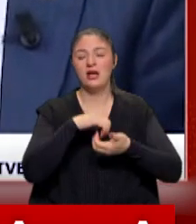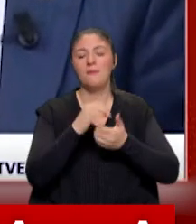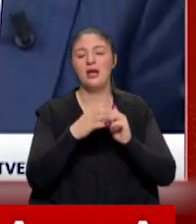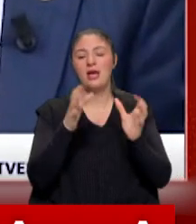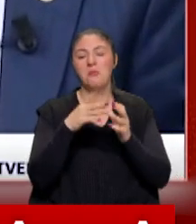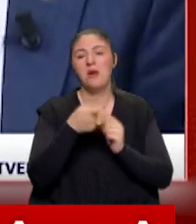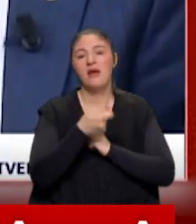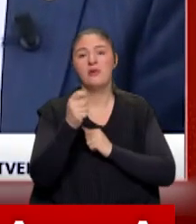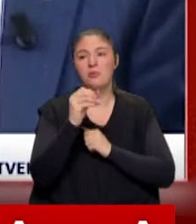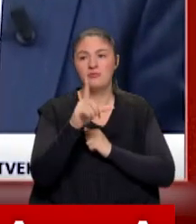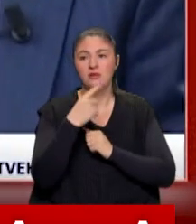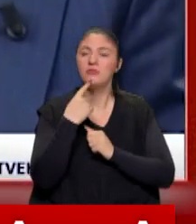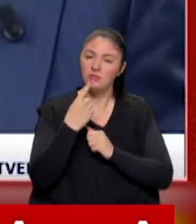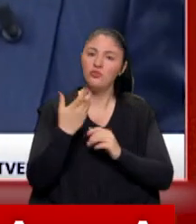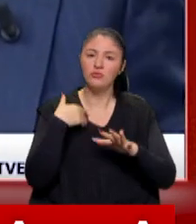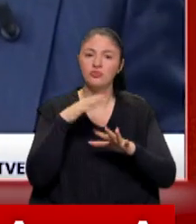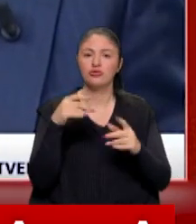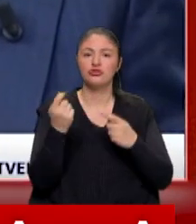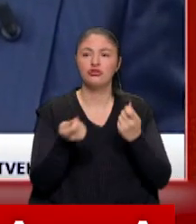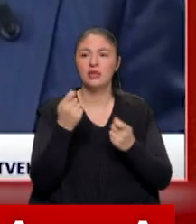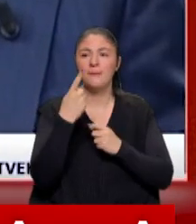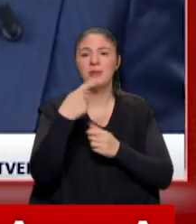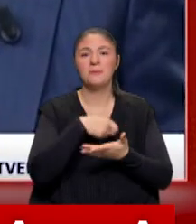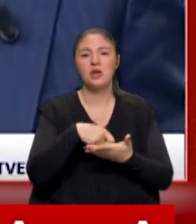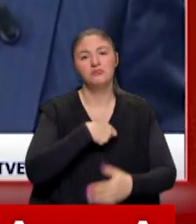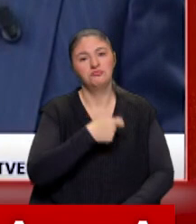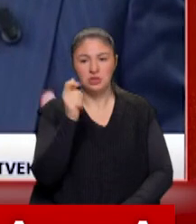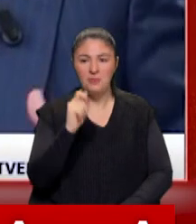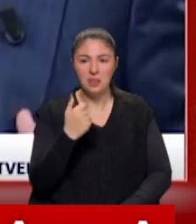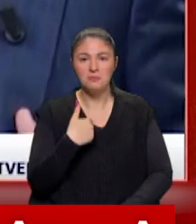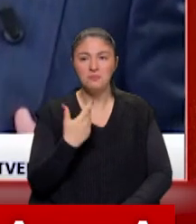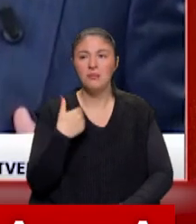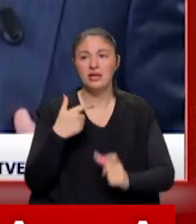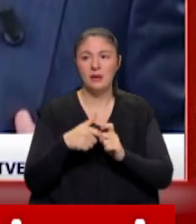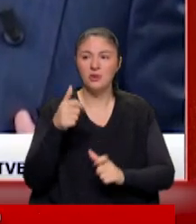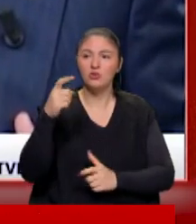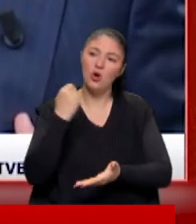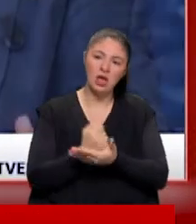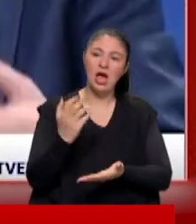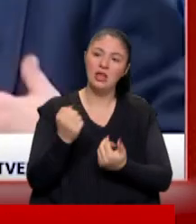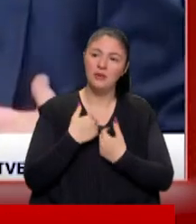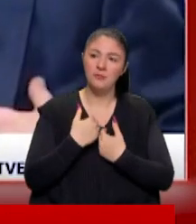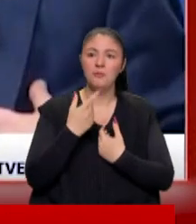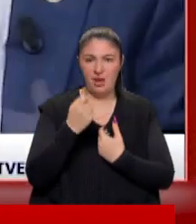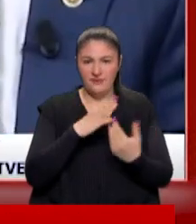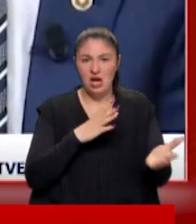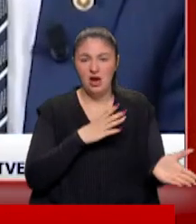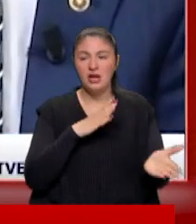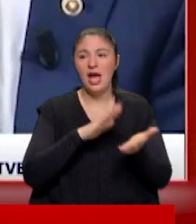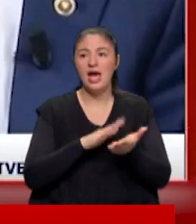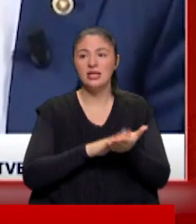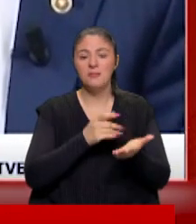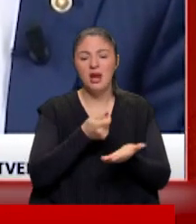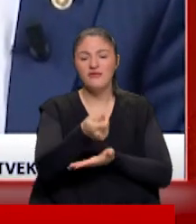para vermem lazım abi. Dedim ki ya biz bütün çalışanlara birer maaş verelim zaten. Ben genel başkandan dedim bunun onayını alırım. Var paramız. Elden bir